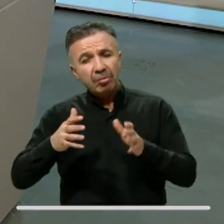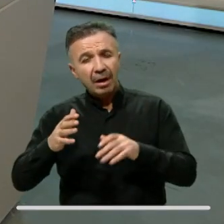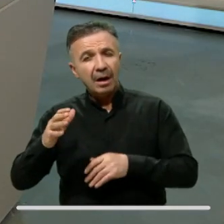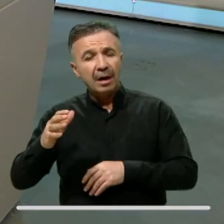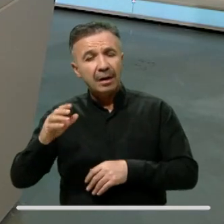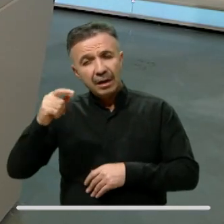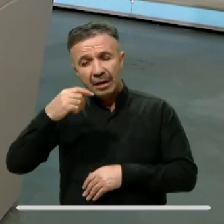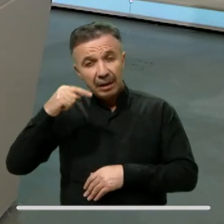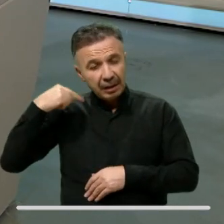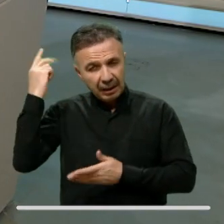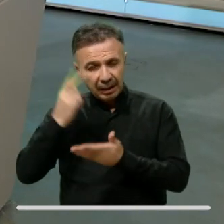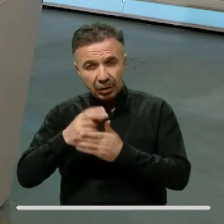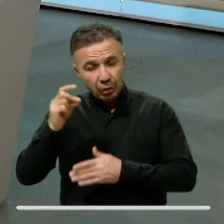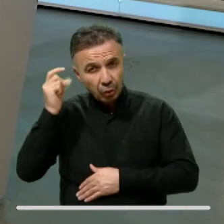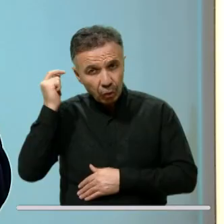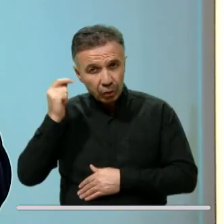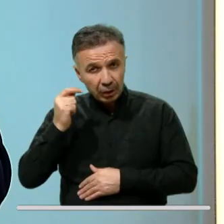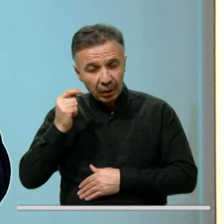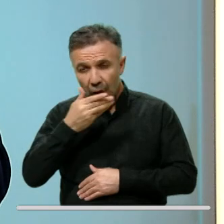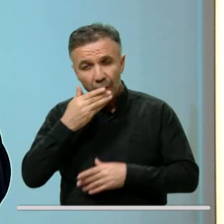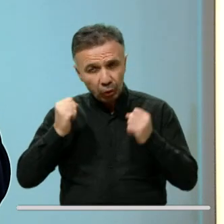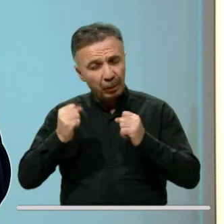de o günü oruçlu geçirebilir miyiz demiş.